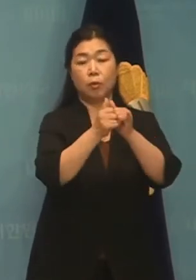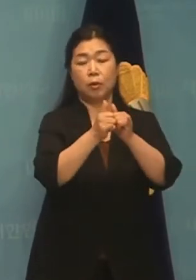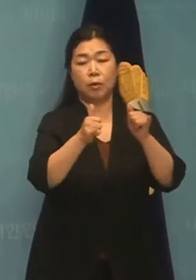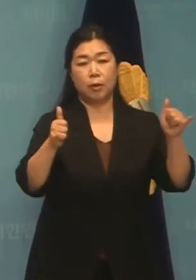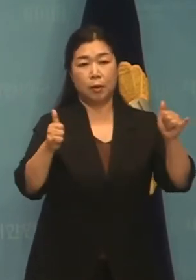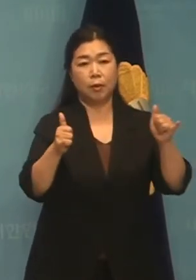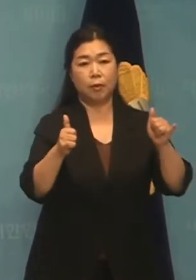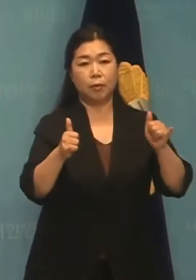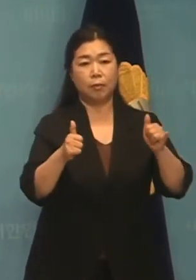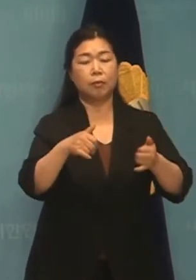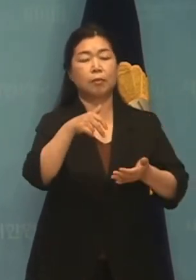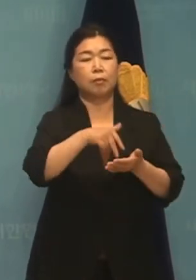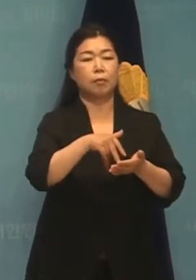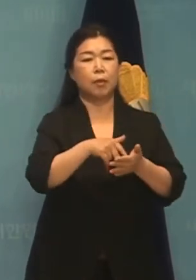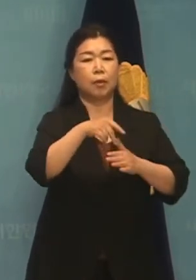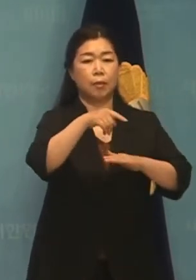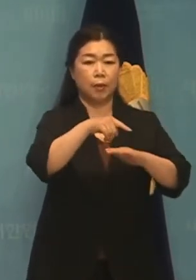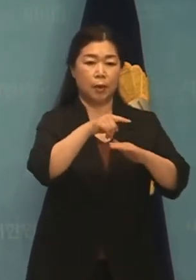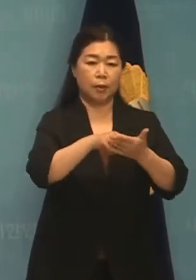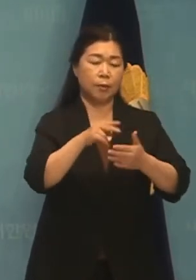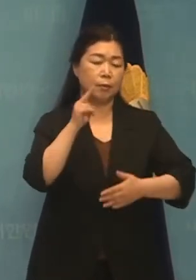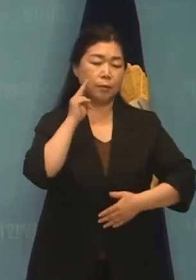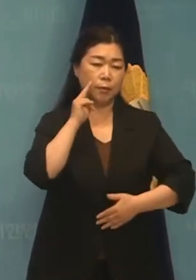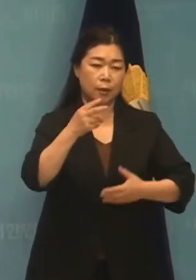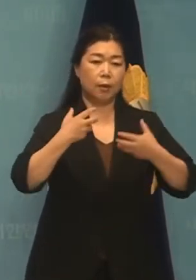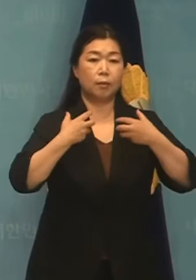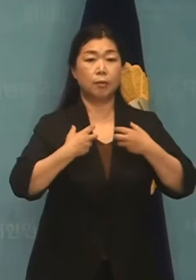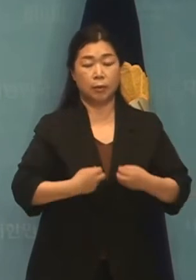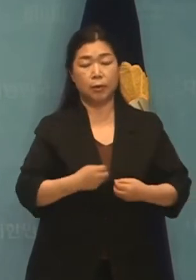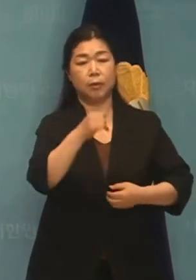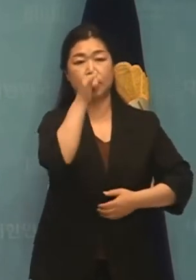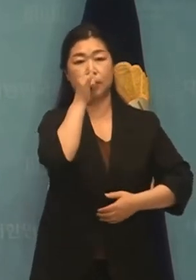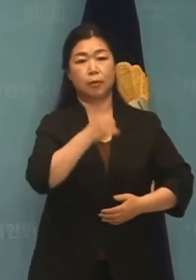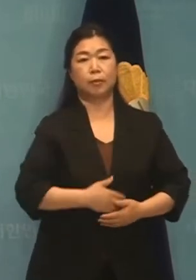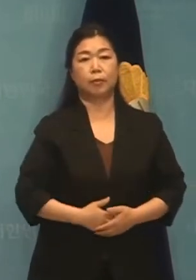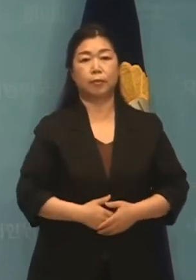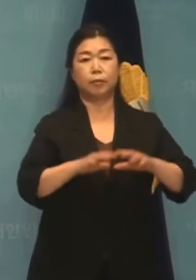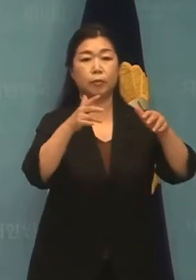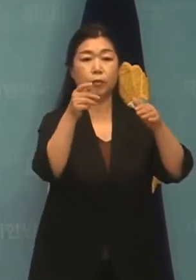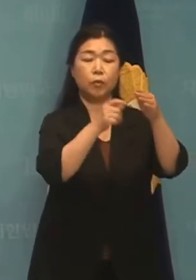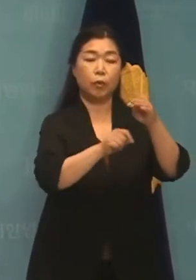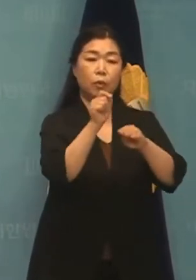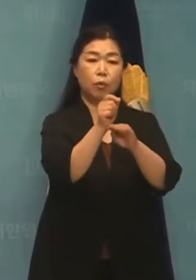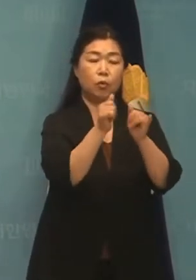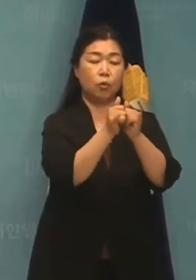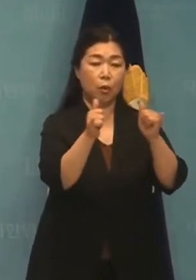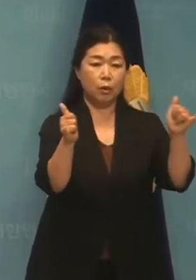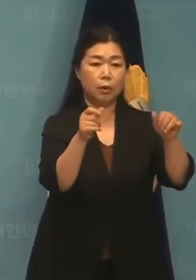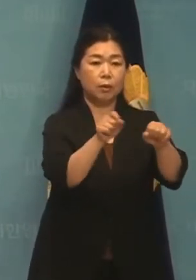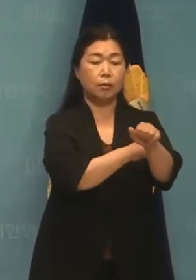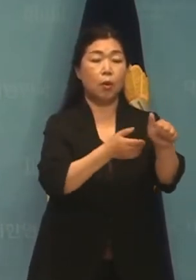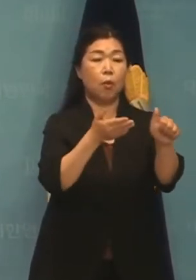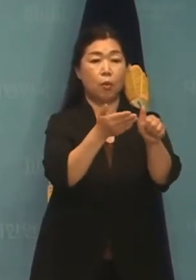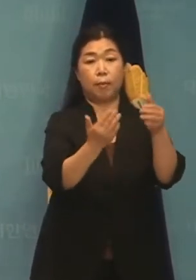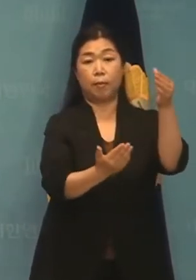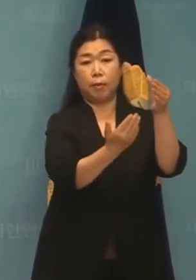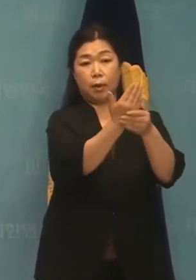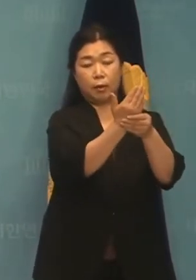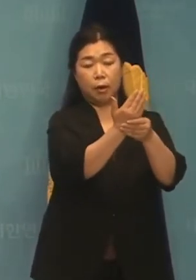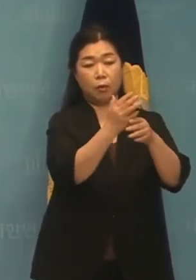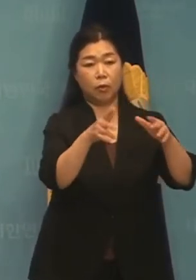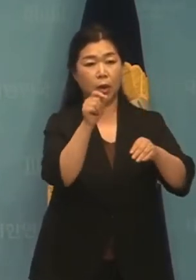그 어느 때보다 심각한 수준입니다. 공무원 특공 사태에서 드러난 국가